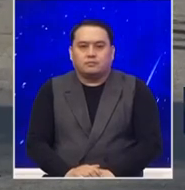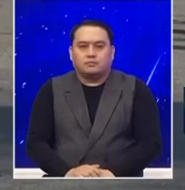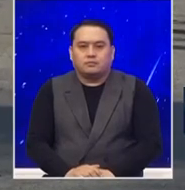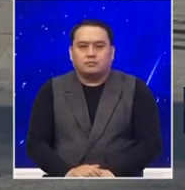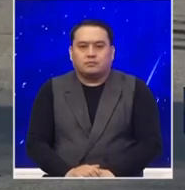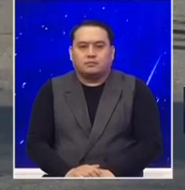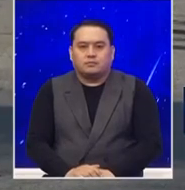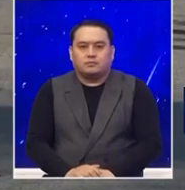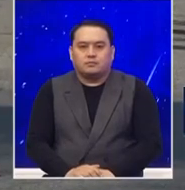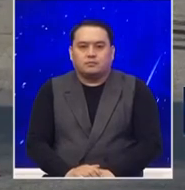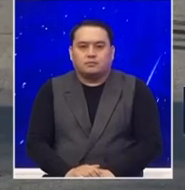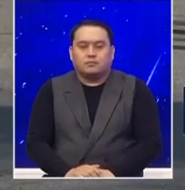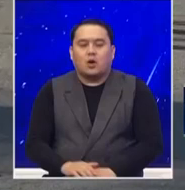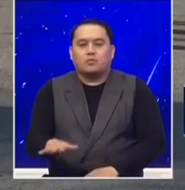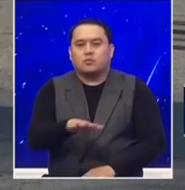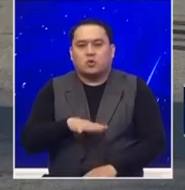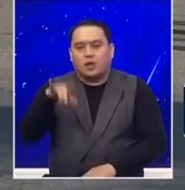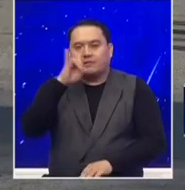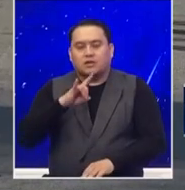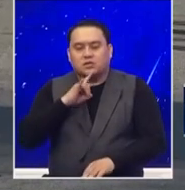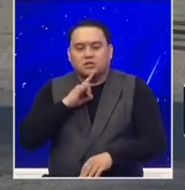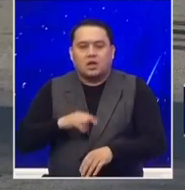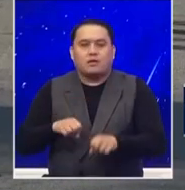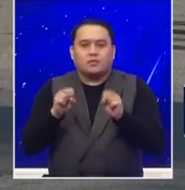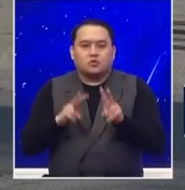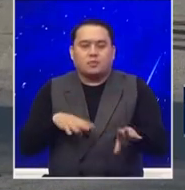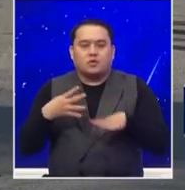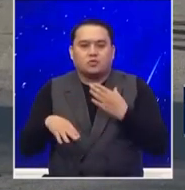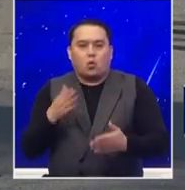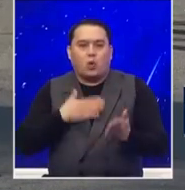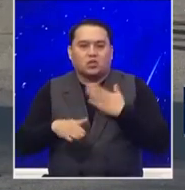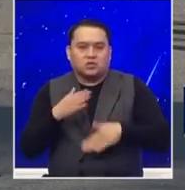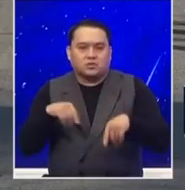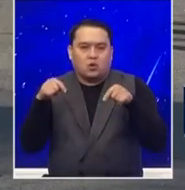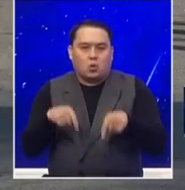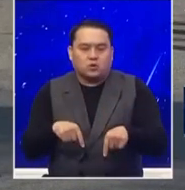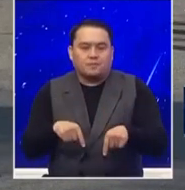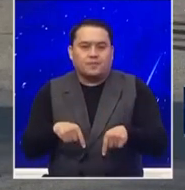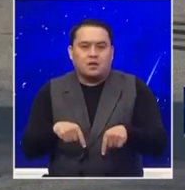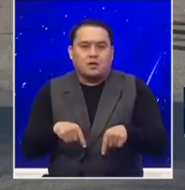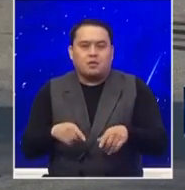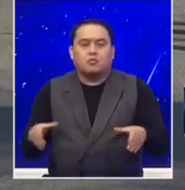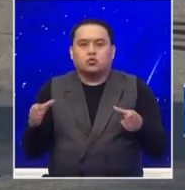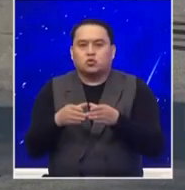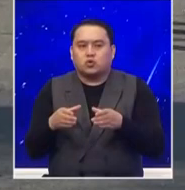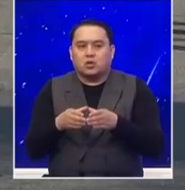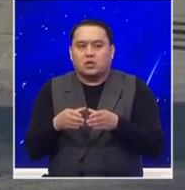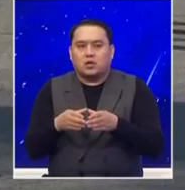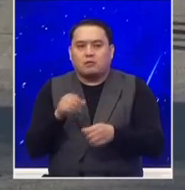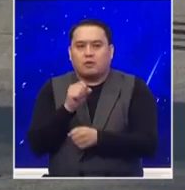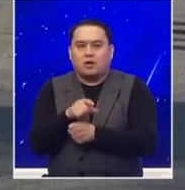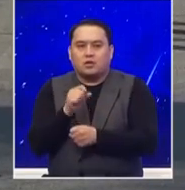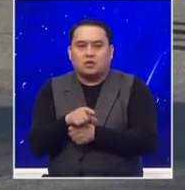өткізілуде. Бұл жиында келгеніме өте қуаныштымын. атап айтқан жиында